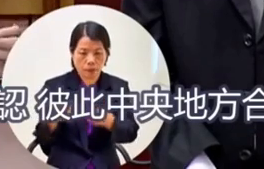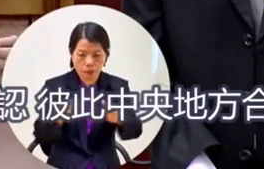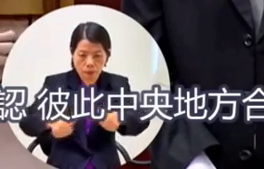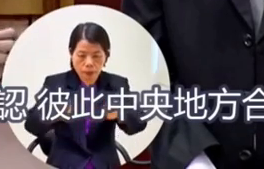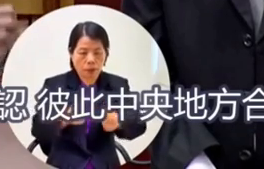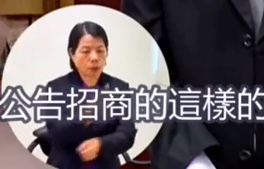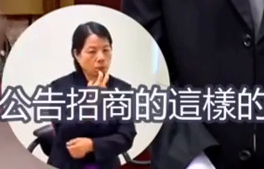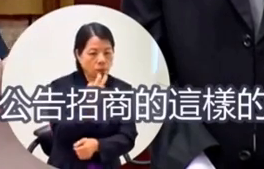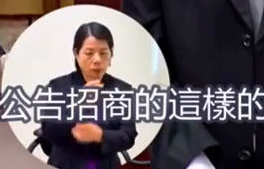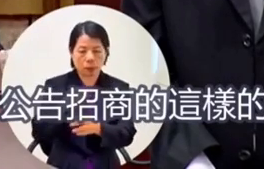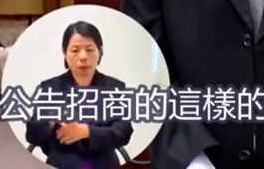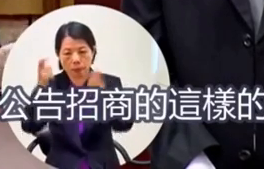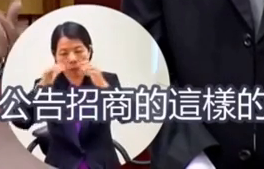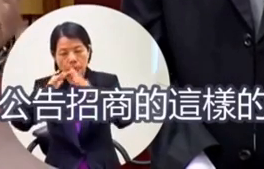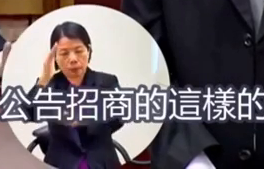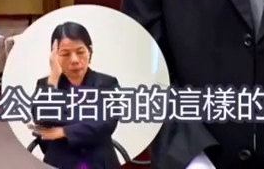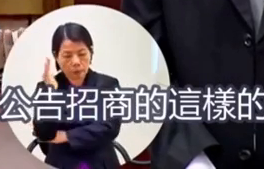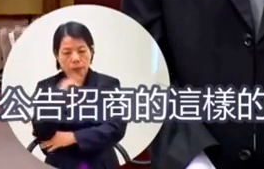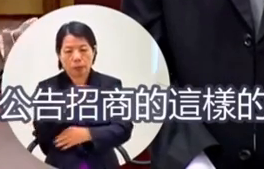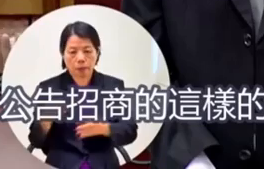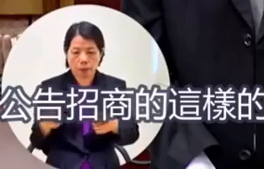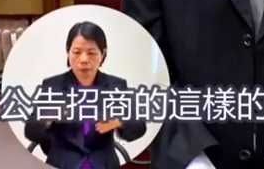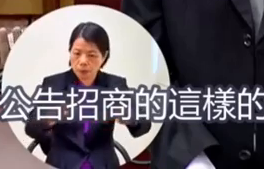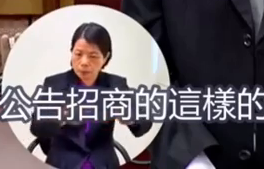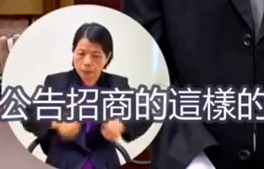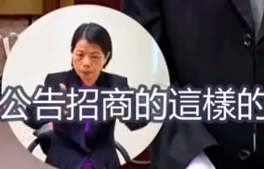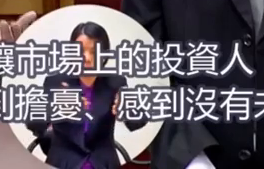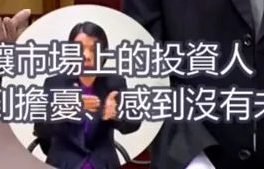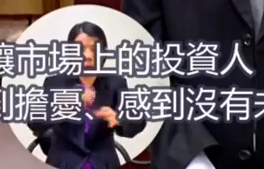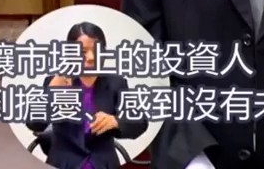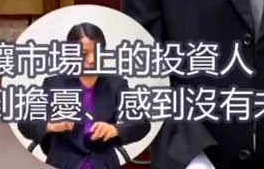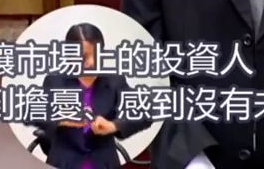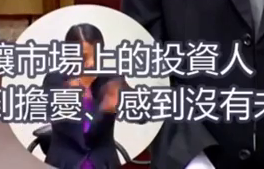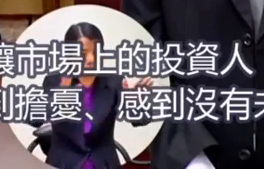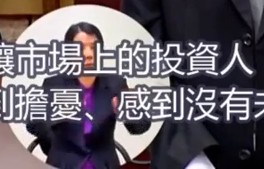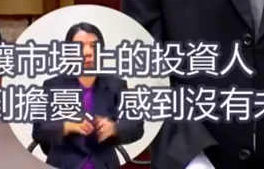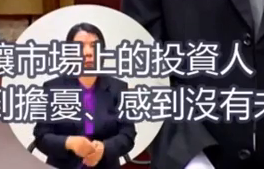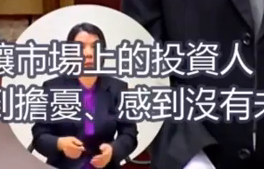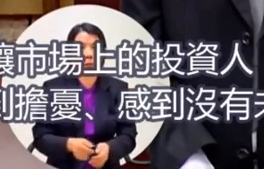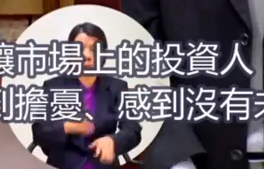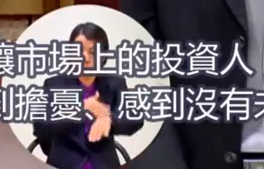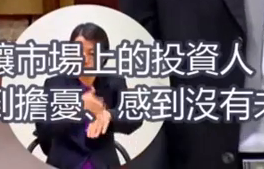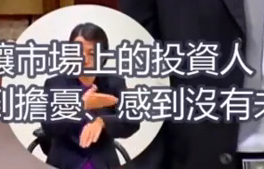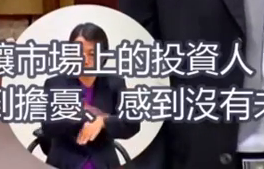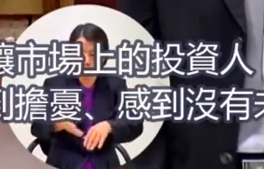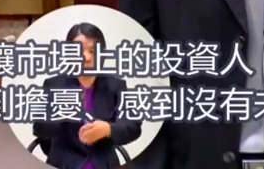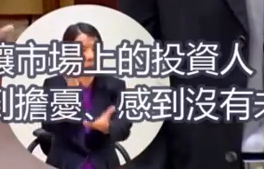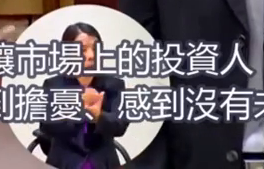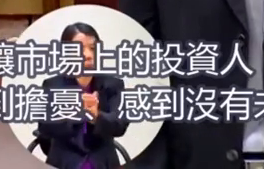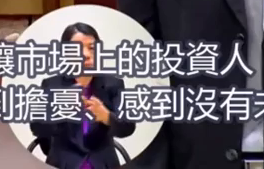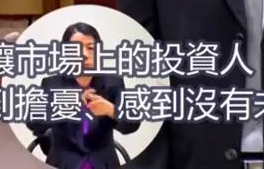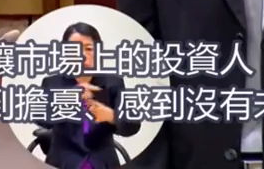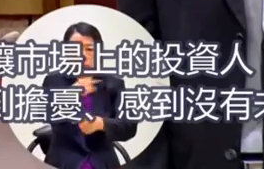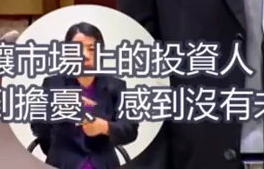之间合作关系，再来对外做公告招商的这样的资讯，才不会让市场上的投资人感